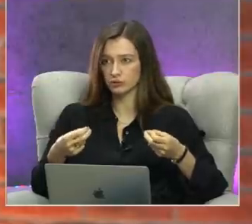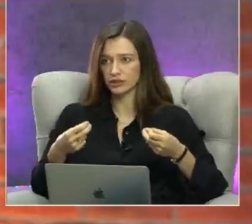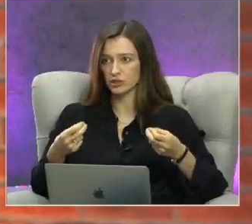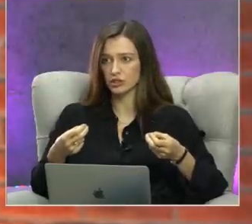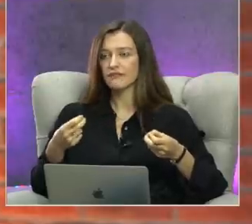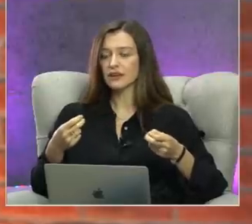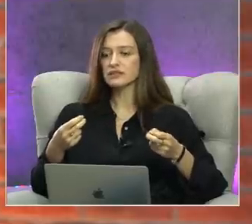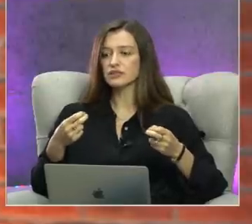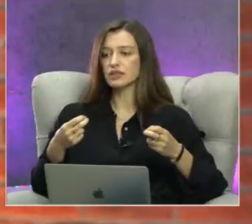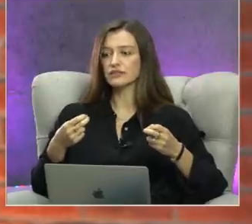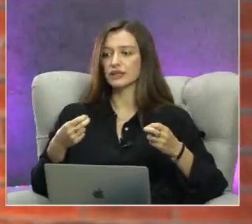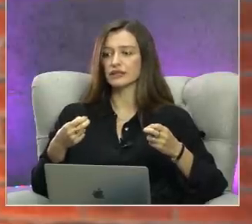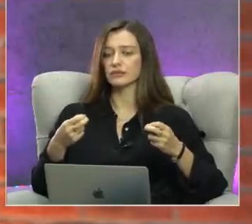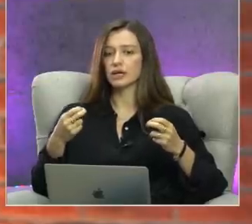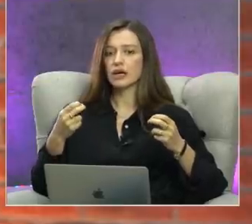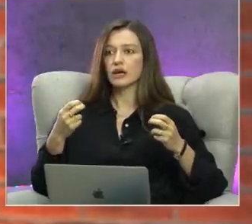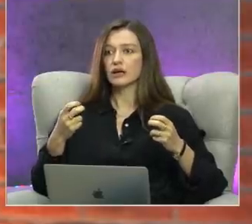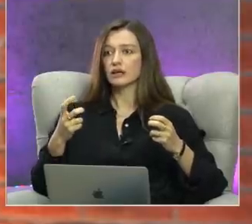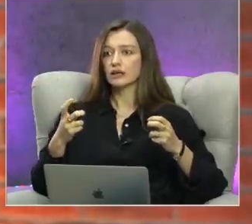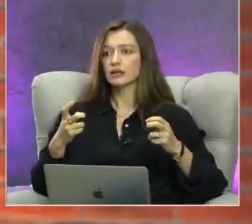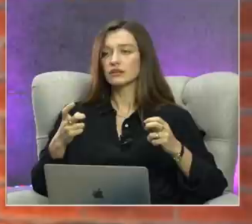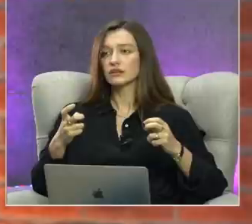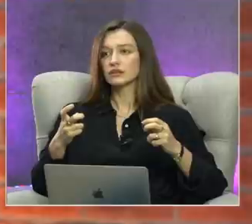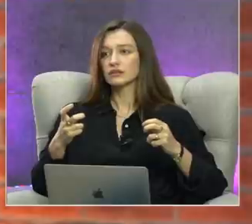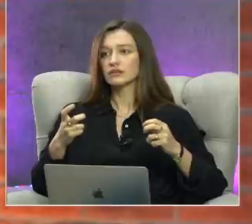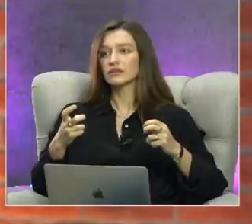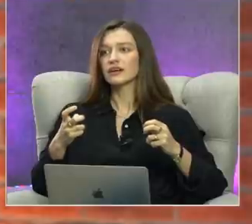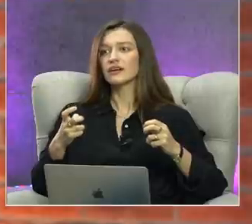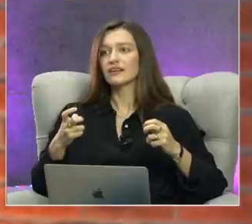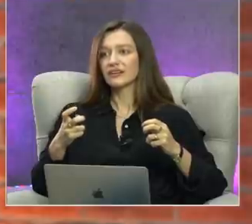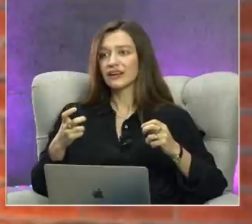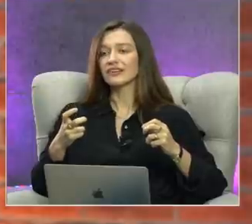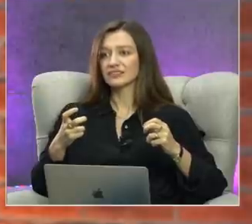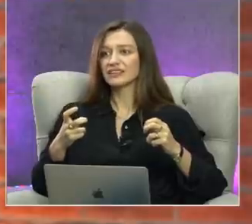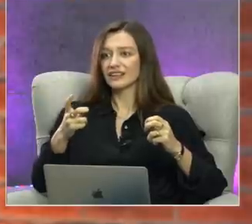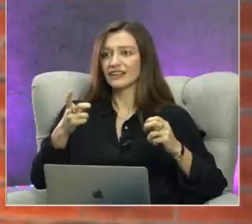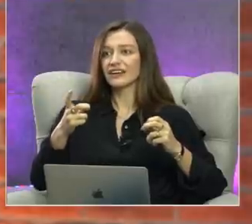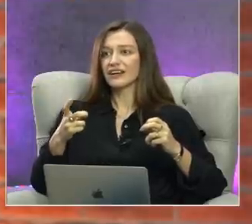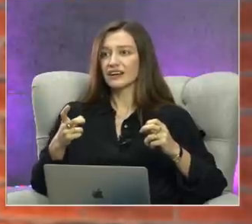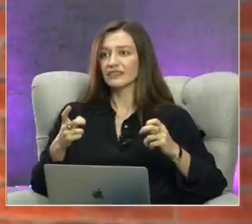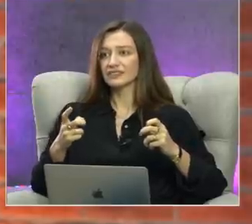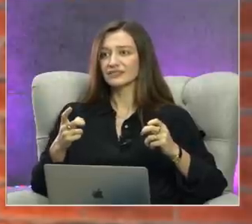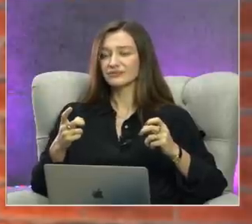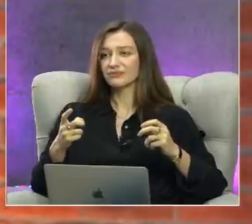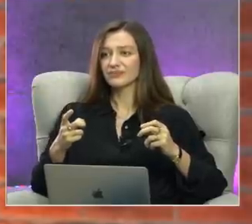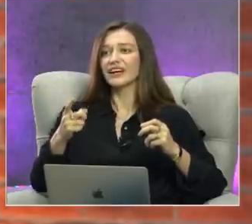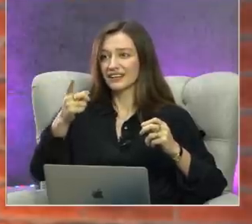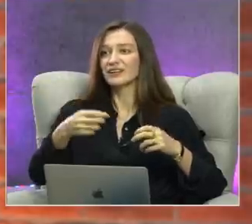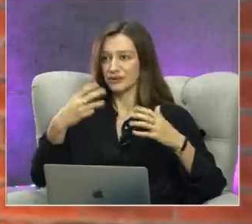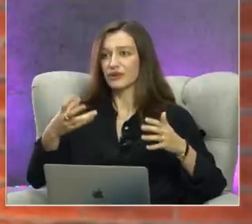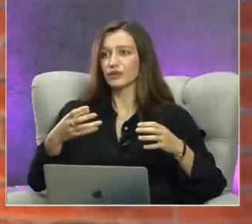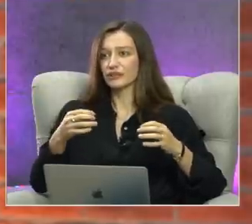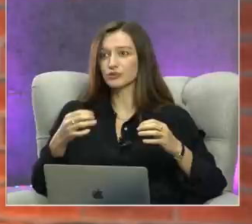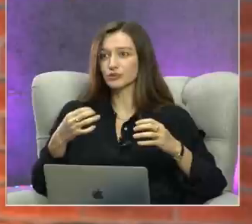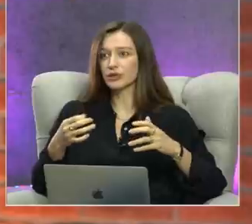yol gidişi. Ve aslında şeyi fark ettim. Ha, daha doğrusu şey demek istedim, elinizden bir şey alıyorlardır demek evet. istedim. Doğru söyledin. Evet. Yani bir şey gasp ediyorlardır